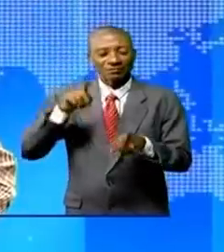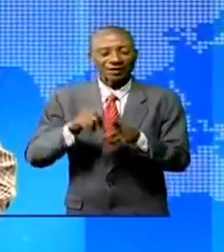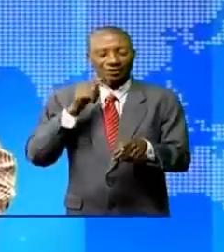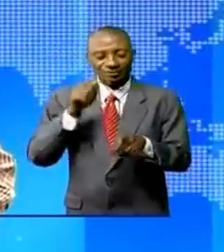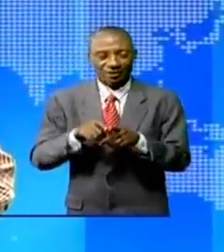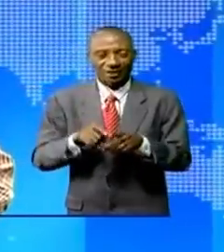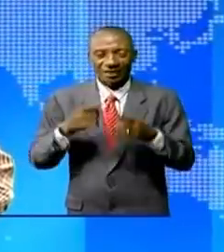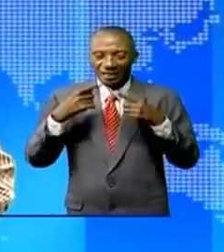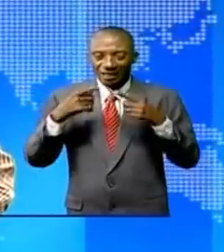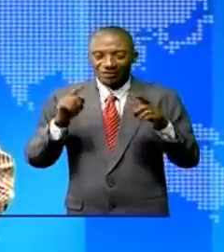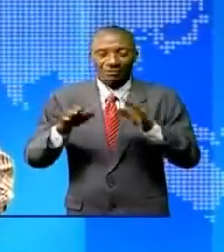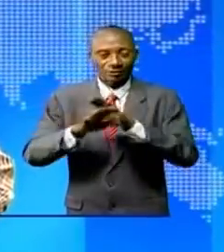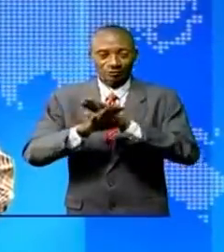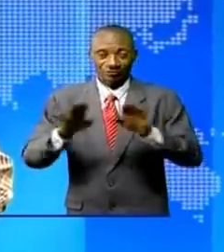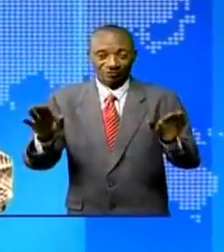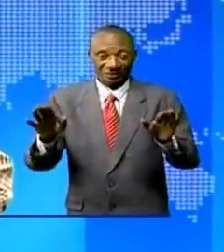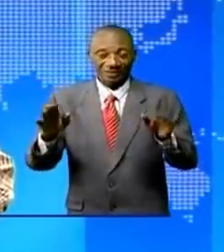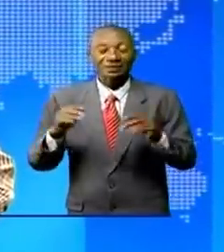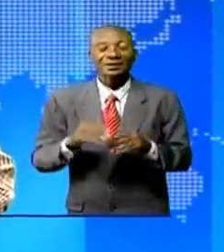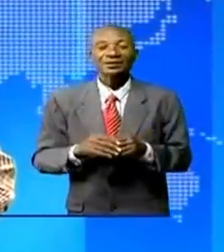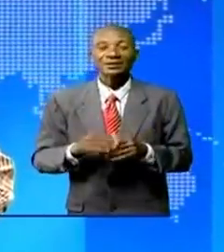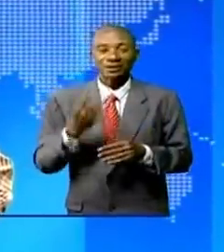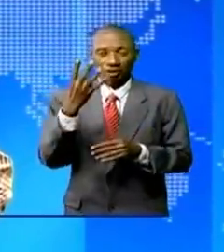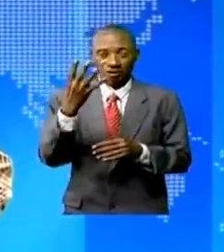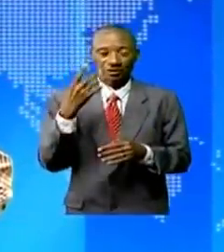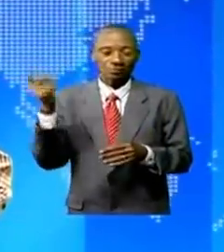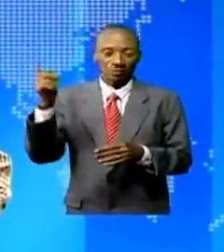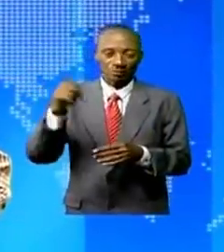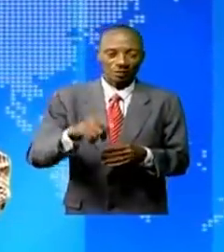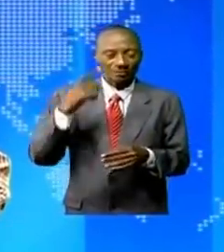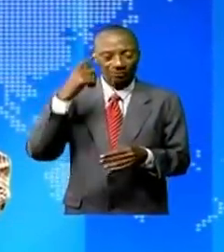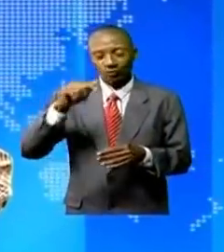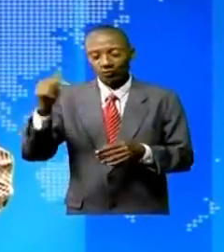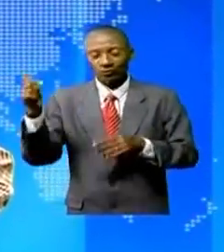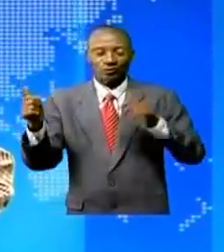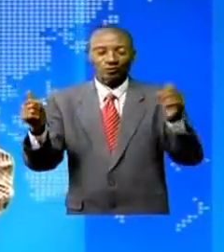du journal télévisé. Moi je vous retrouve demain à la même heure et avec le même plaisir, l'actualité